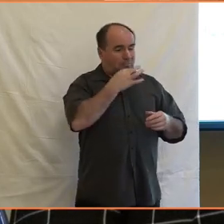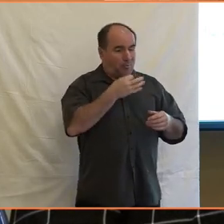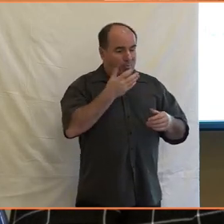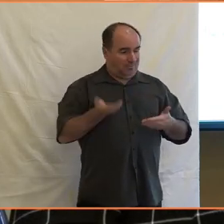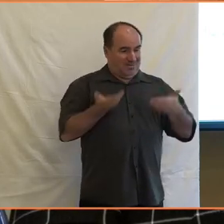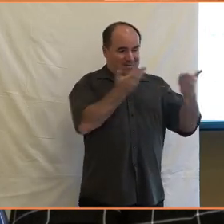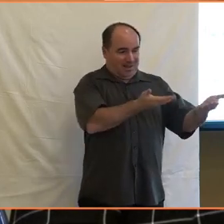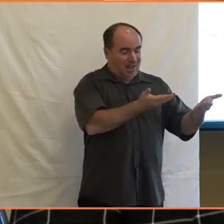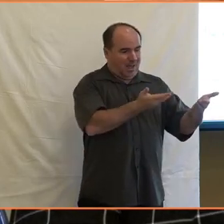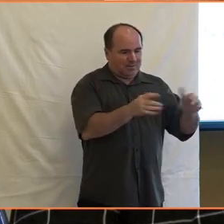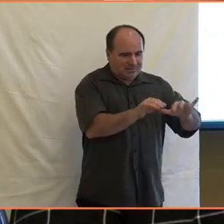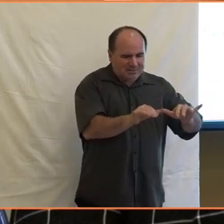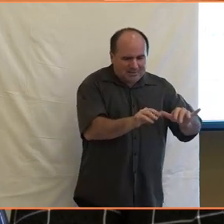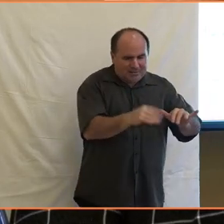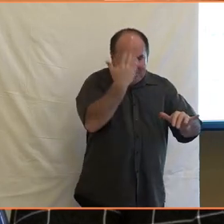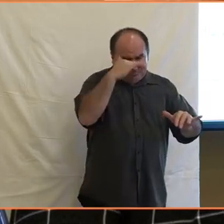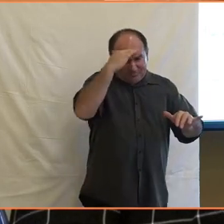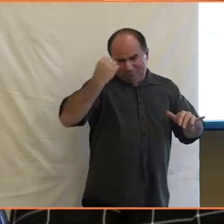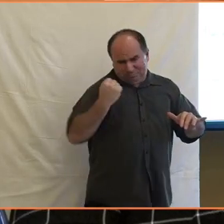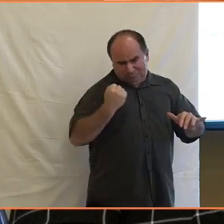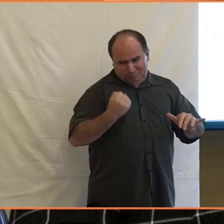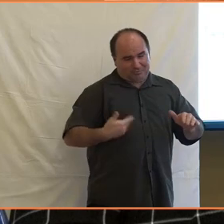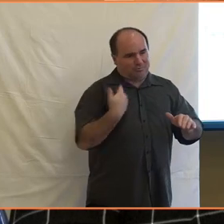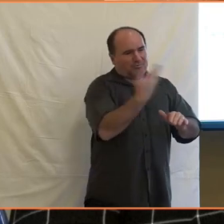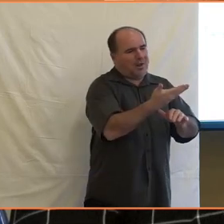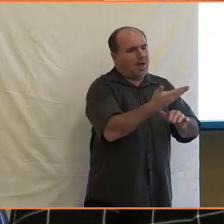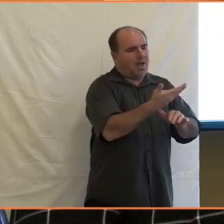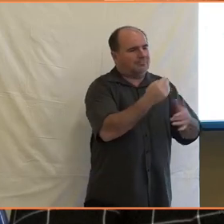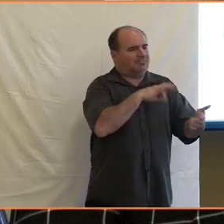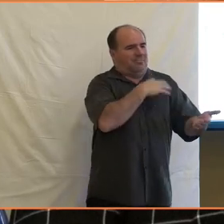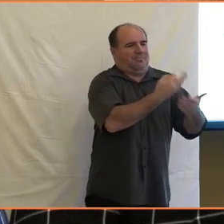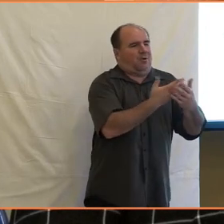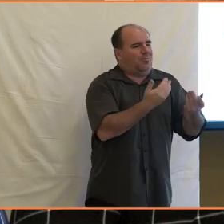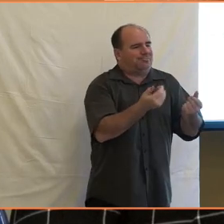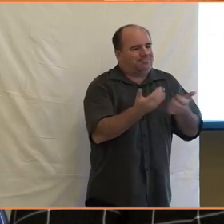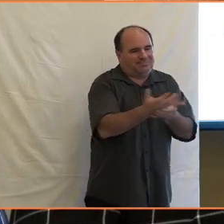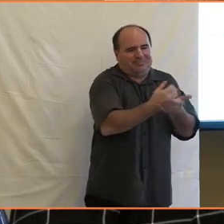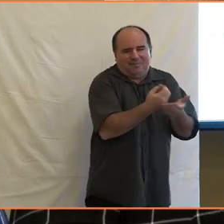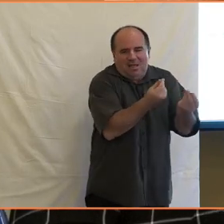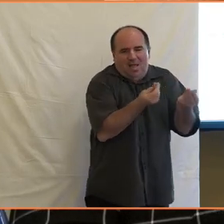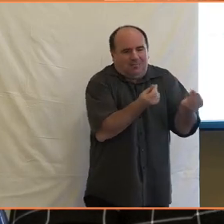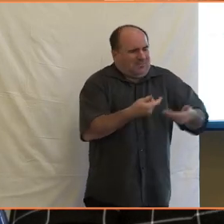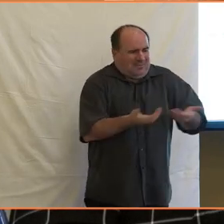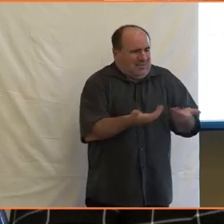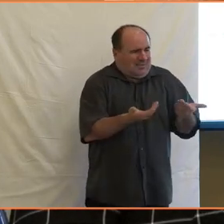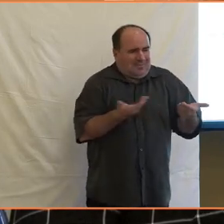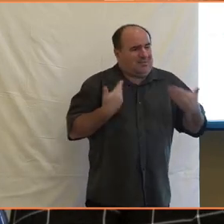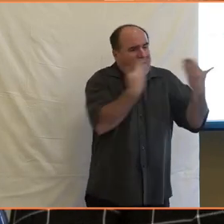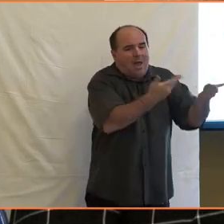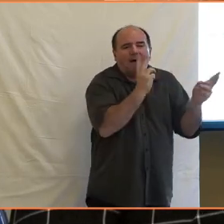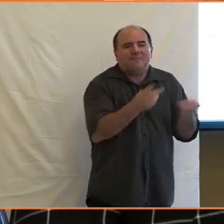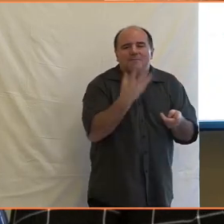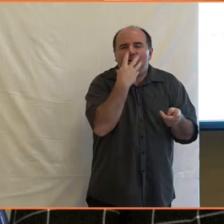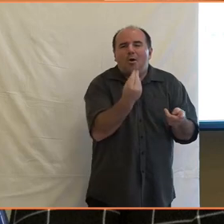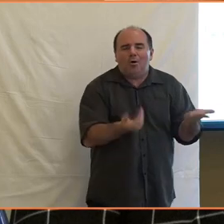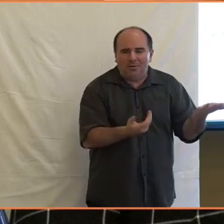tam potřeba hodně přesvědčování, pozorování vlastně jejich vlastního toho, jak to funguje, zjišťování ze svého